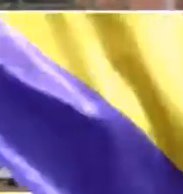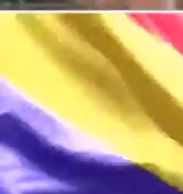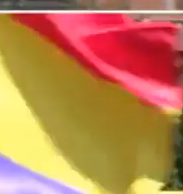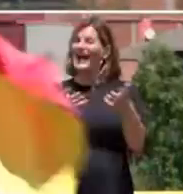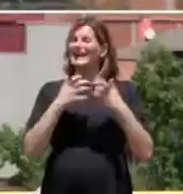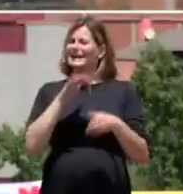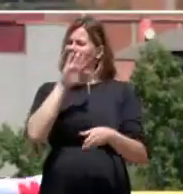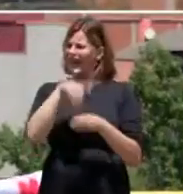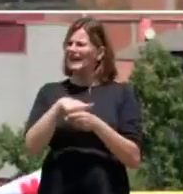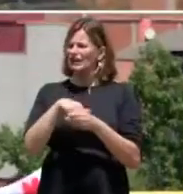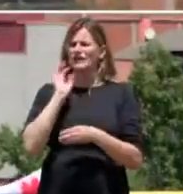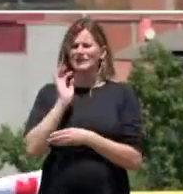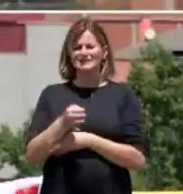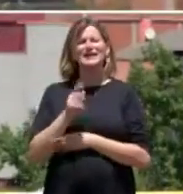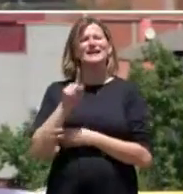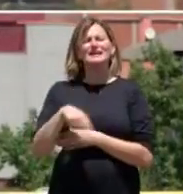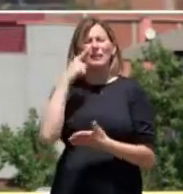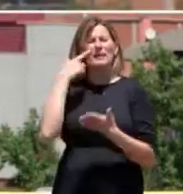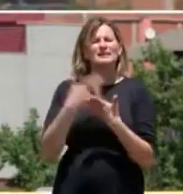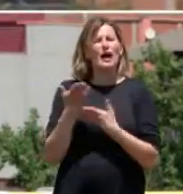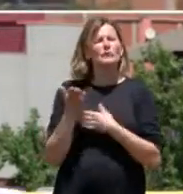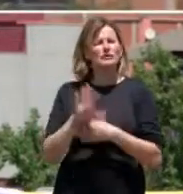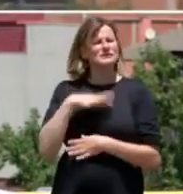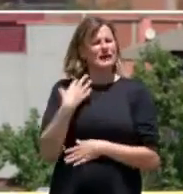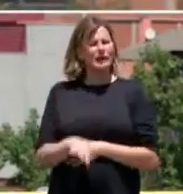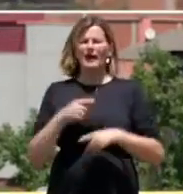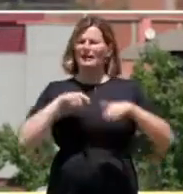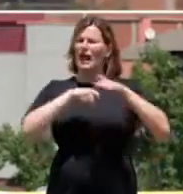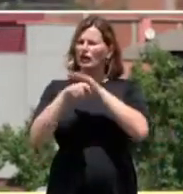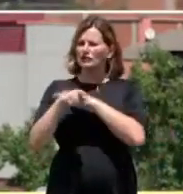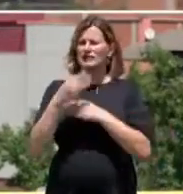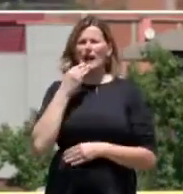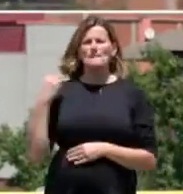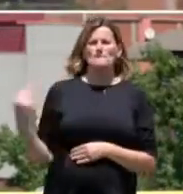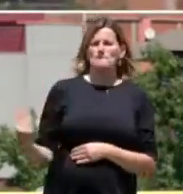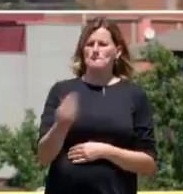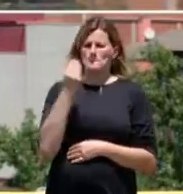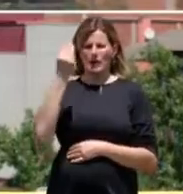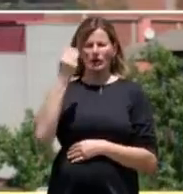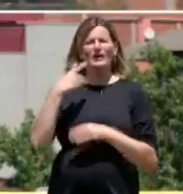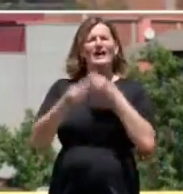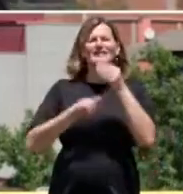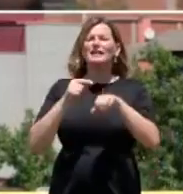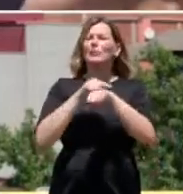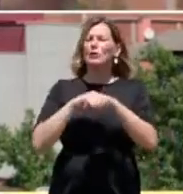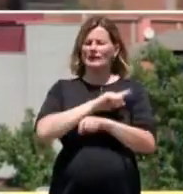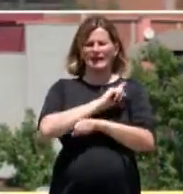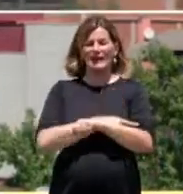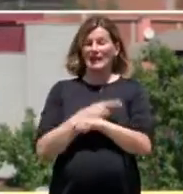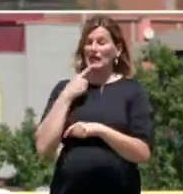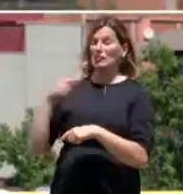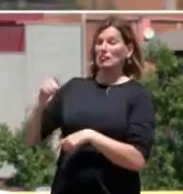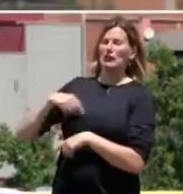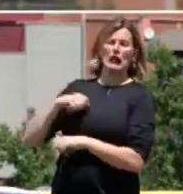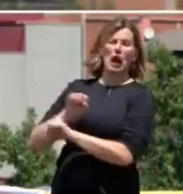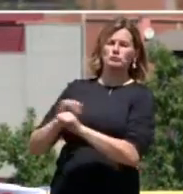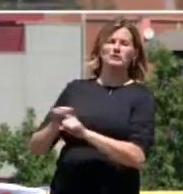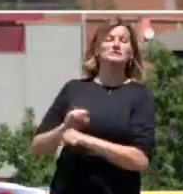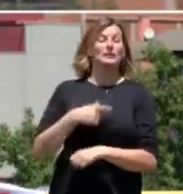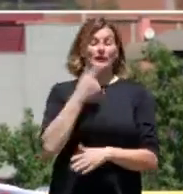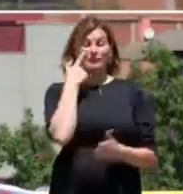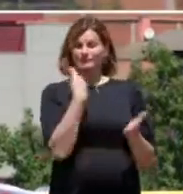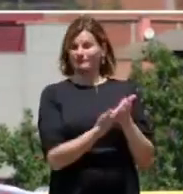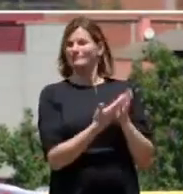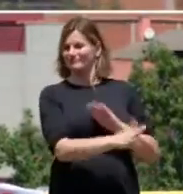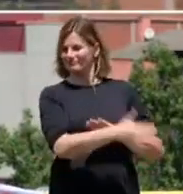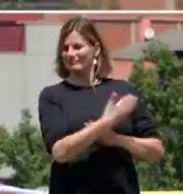les eleccions, sinó que hem demostrat que érem capaços de gestionar millor, de fer polítiques valentes que deien que eren impossibles i que ara ho podem